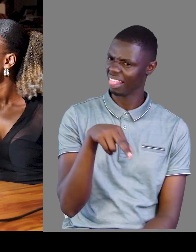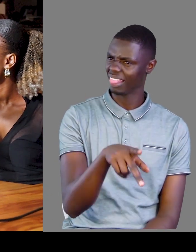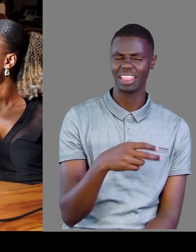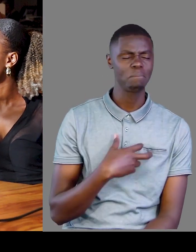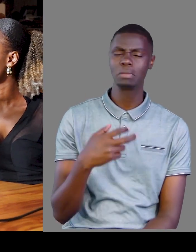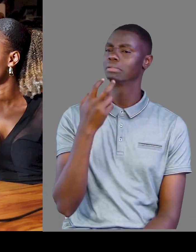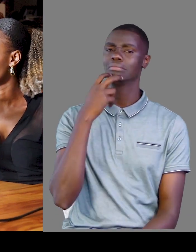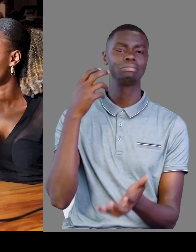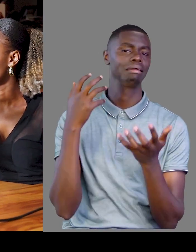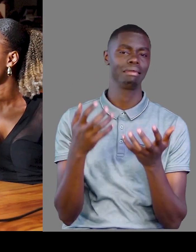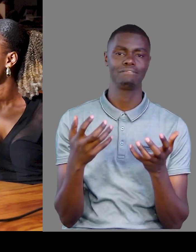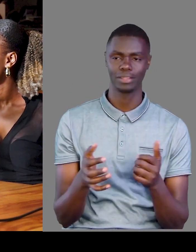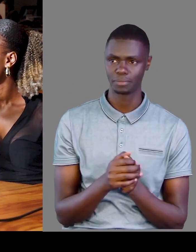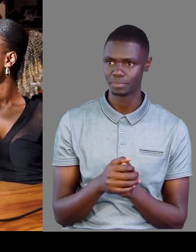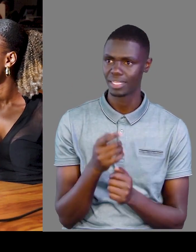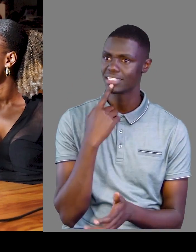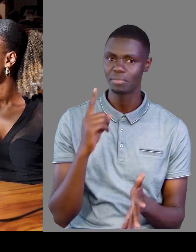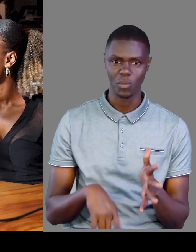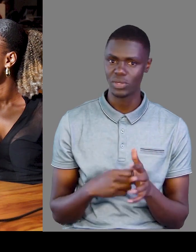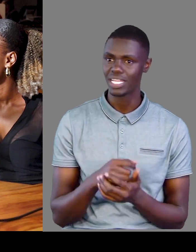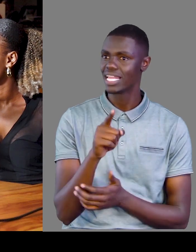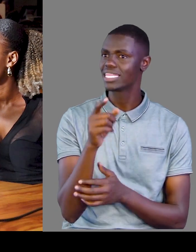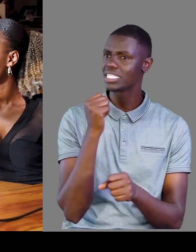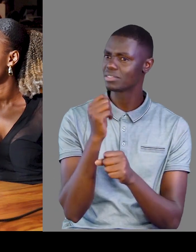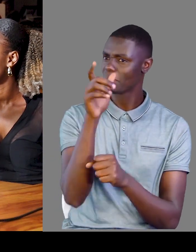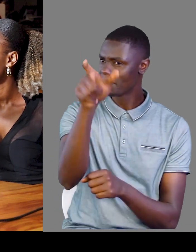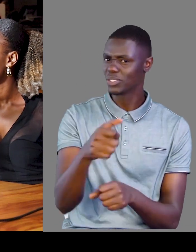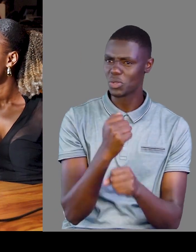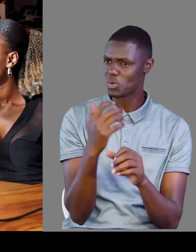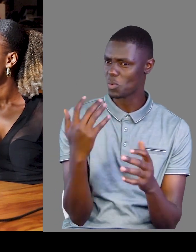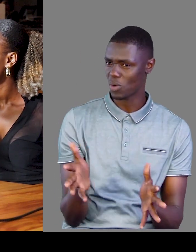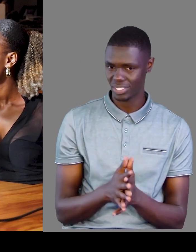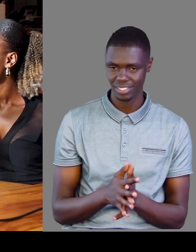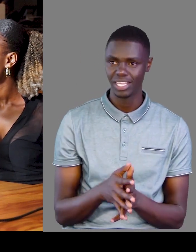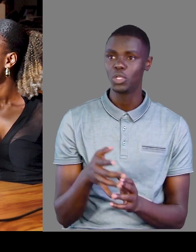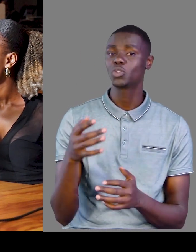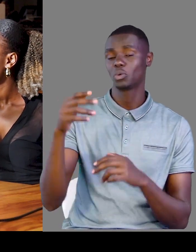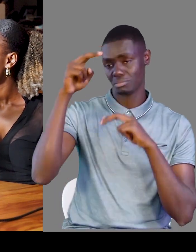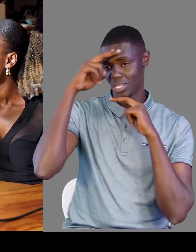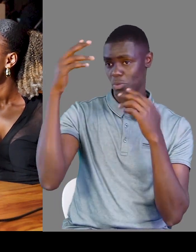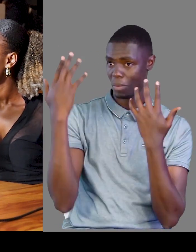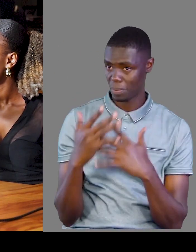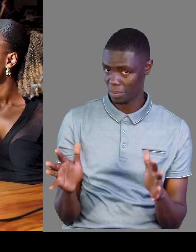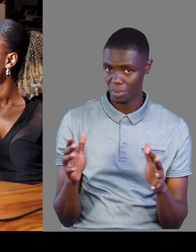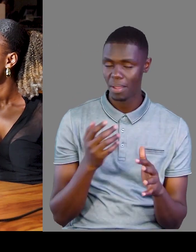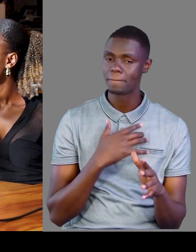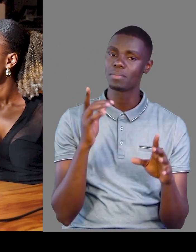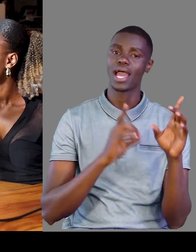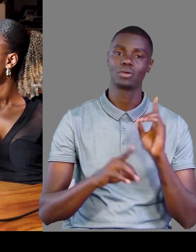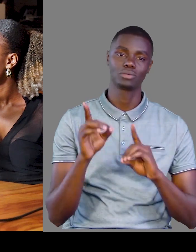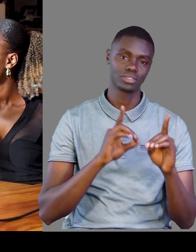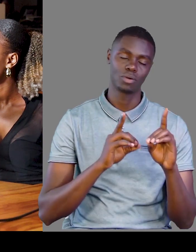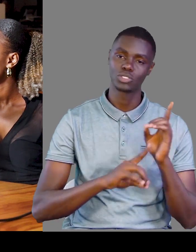maisha. Nasema wewe jamaa anadu nini? So fast forward nikimaliza shule, I used to dance, nilikuwa